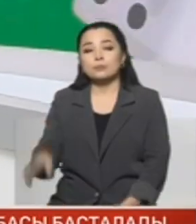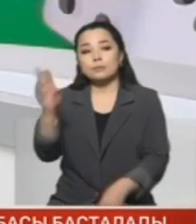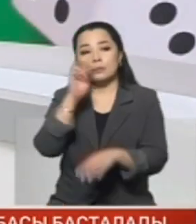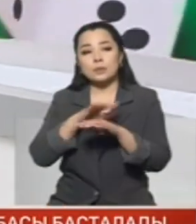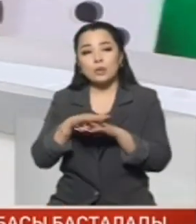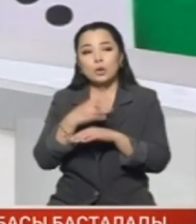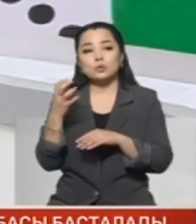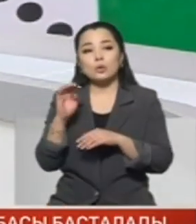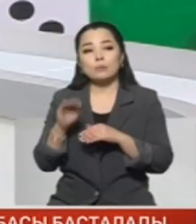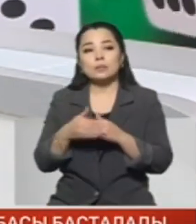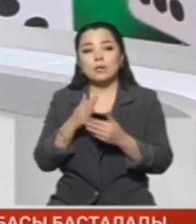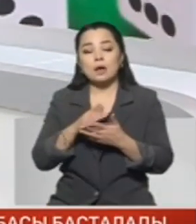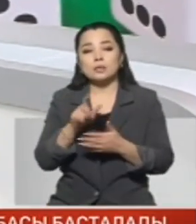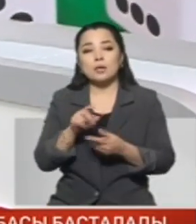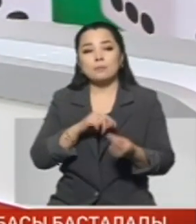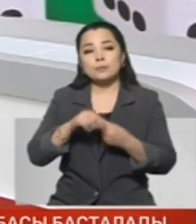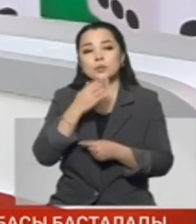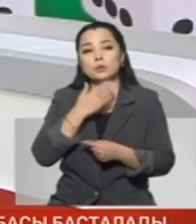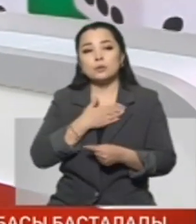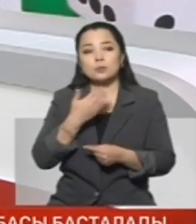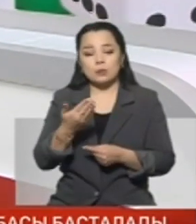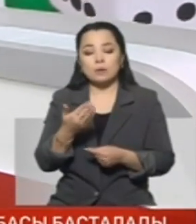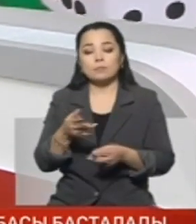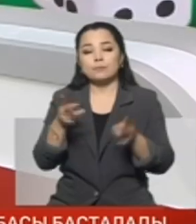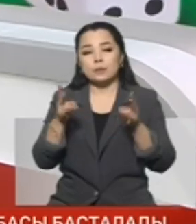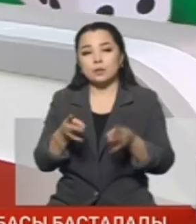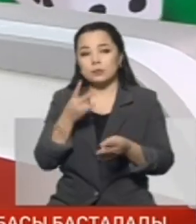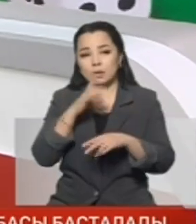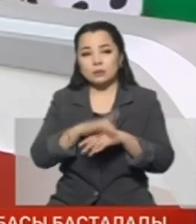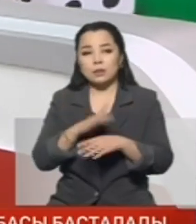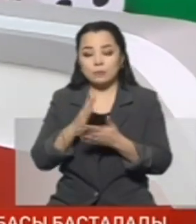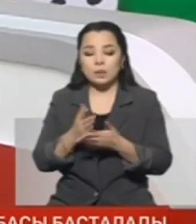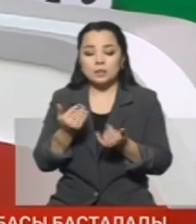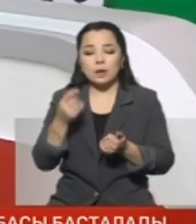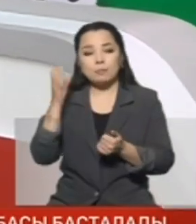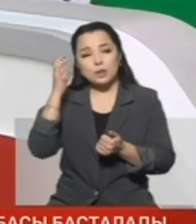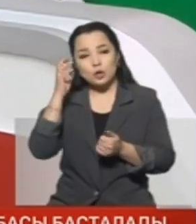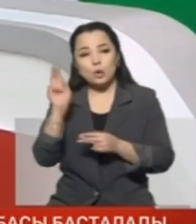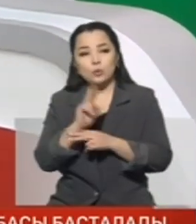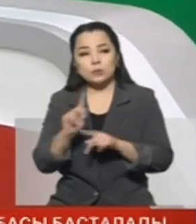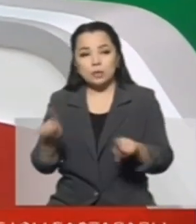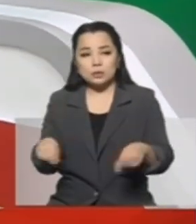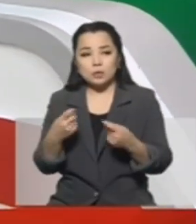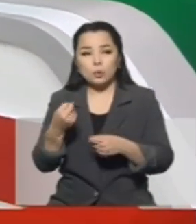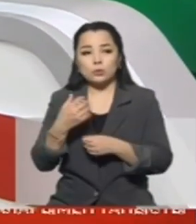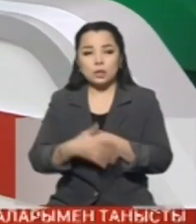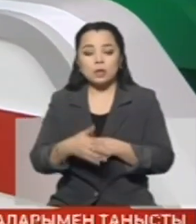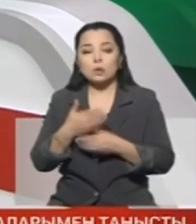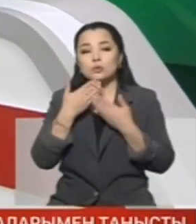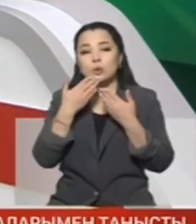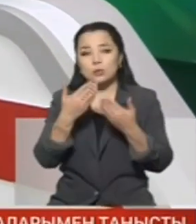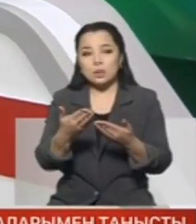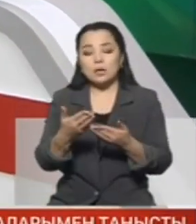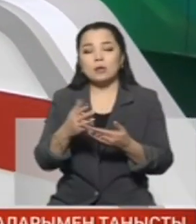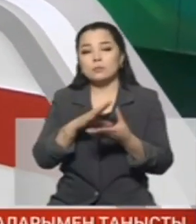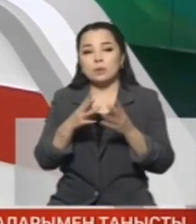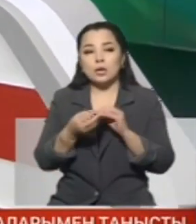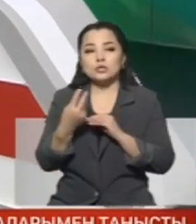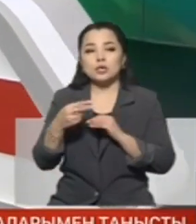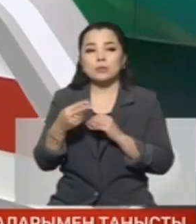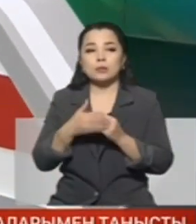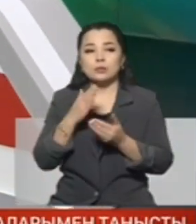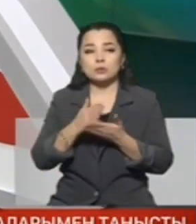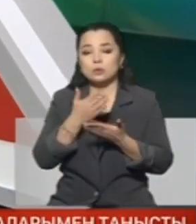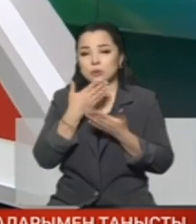Елімізде 400 мыңдай адам құмар ойындардың құрбанын айналған. Алайда психологиялық оңалту орталықтарына жүгінетіндердің саны 20-ға да